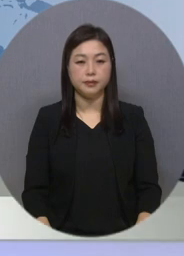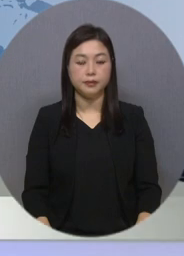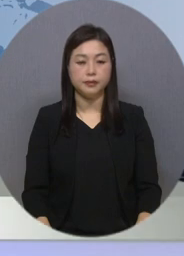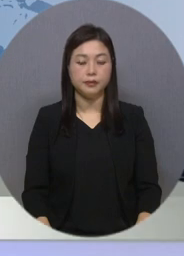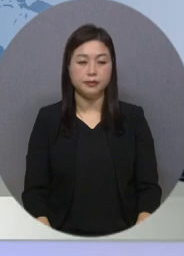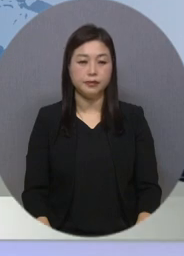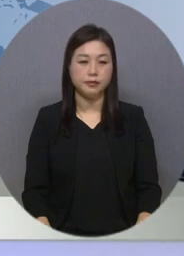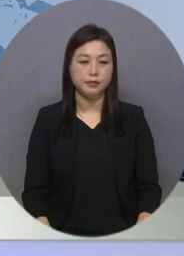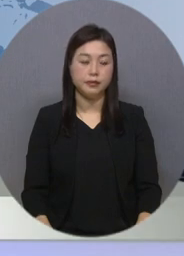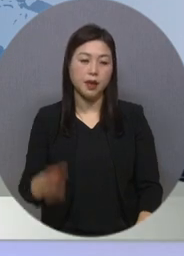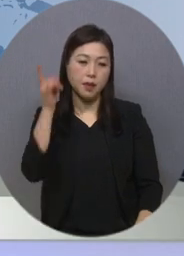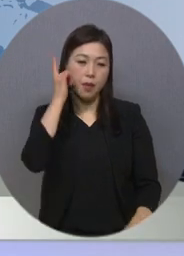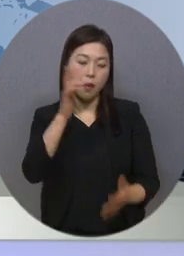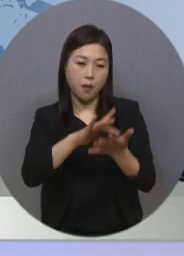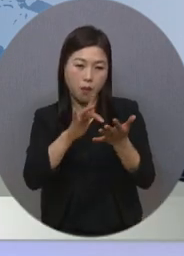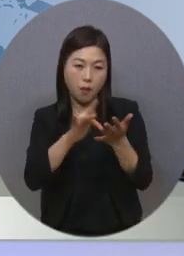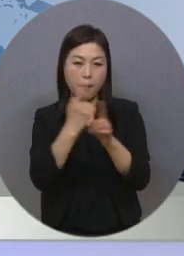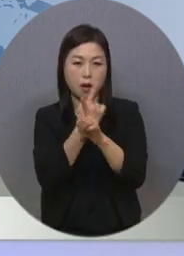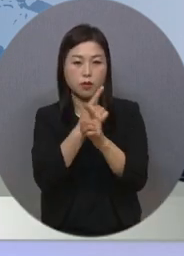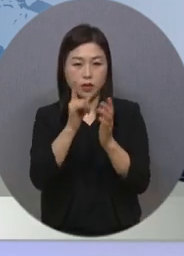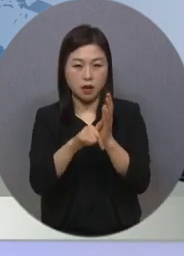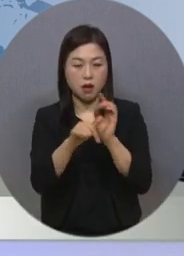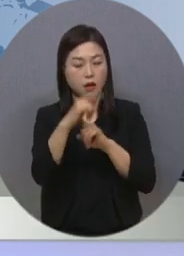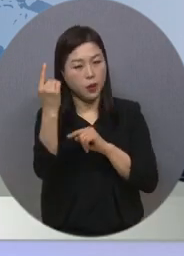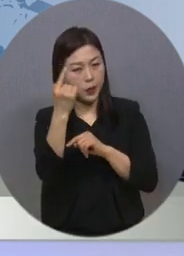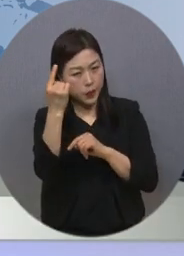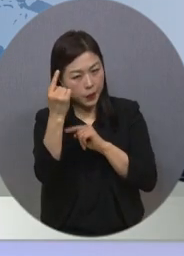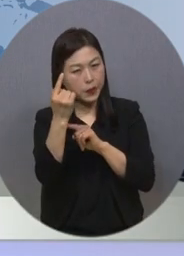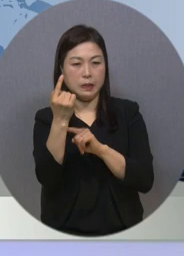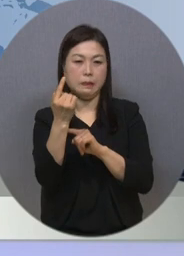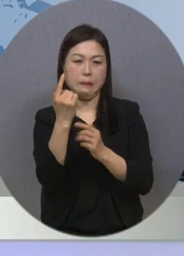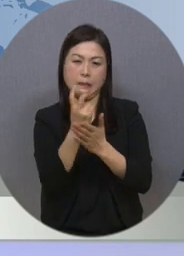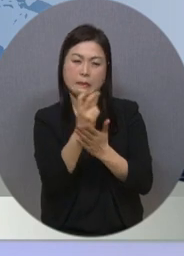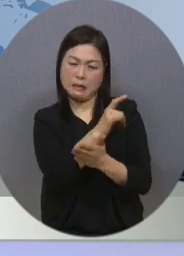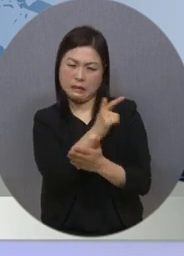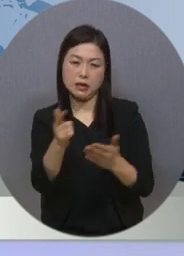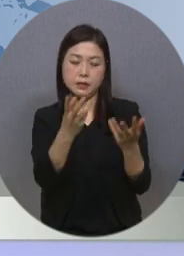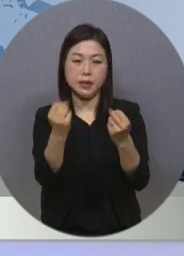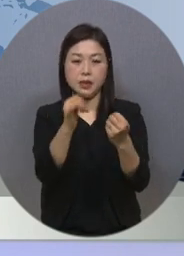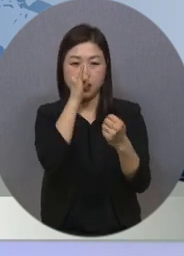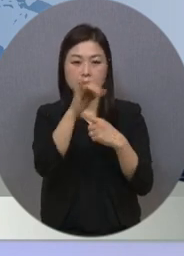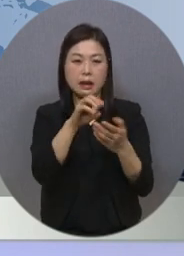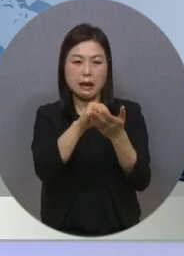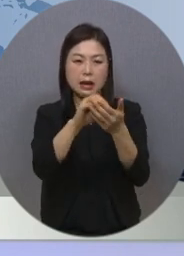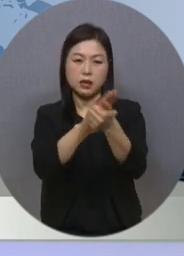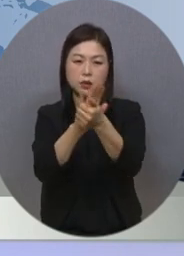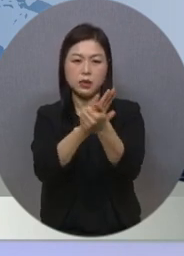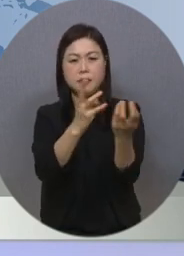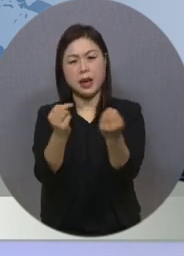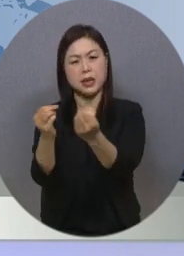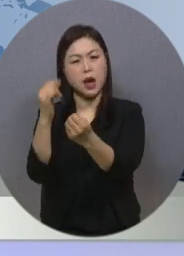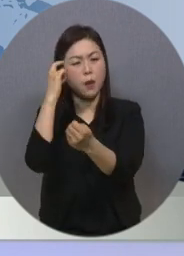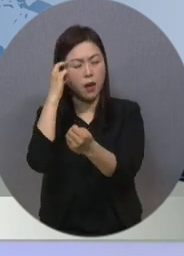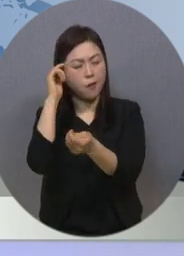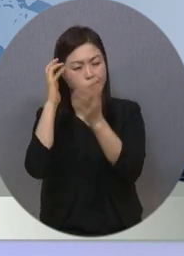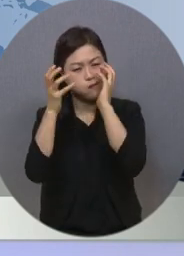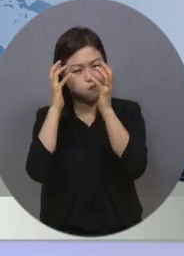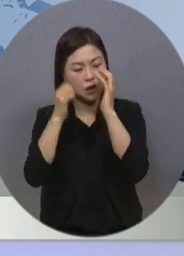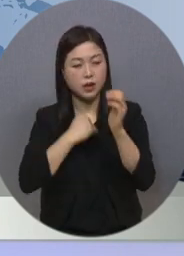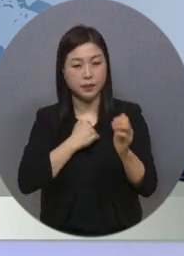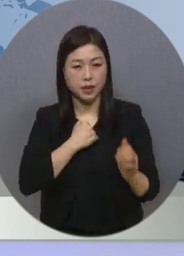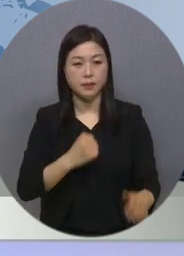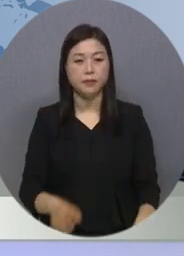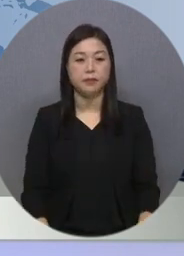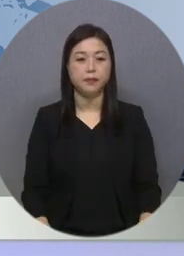스마트폰을 바꿀 때마다 왜 이렇게 요금제는 다양하고 가입해야 하는 서비스는 왜 이리 많은지 참 헷갈리고